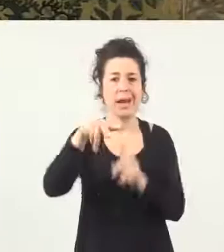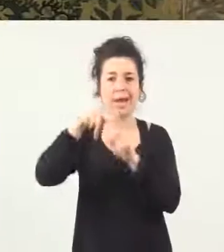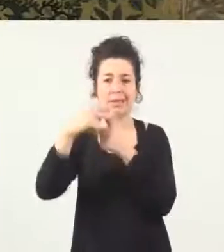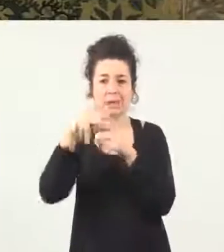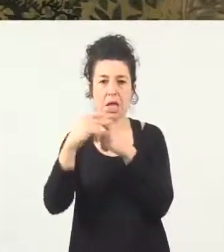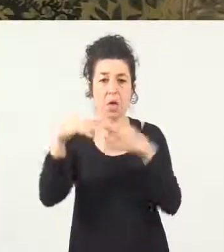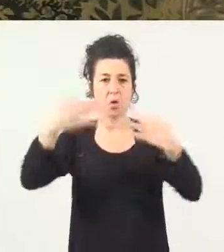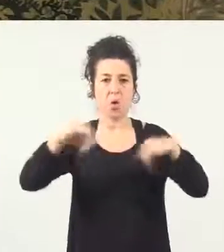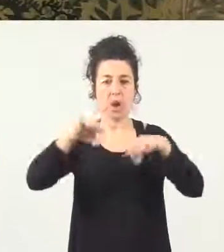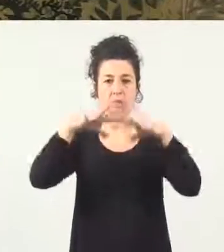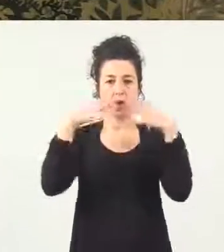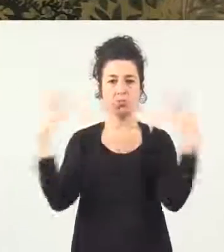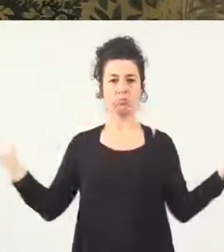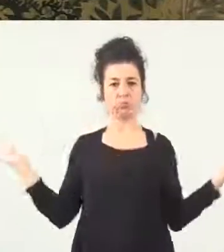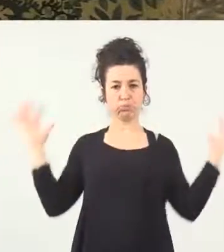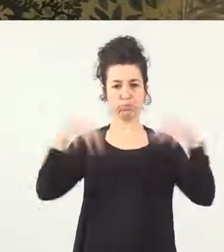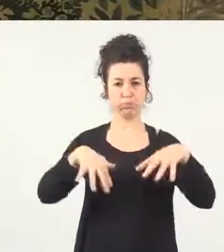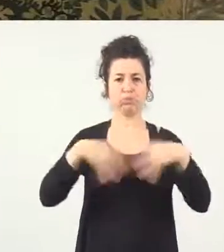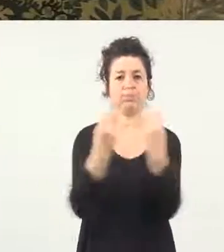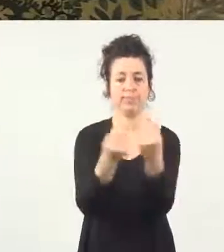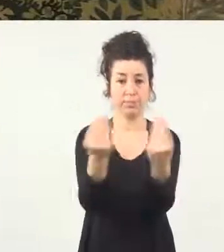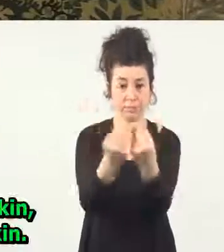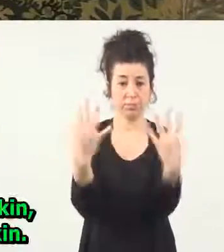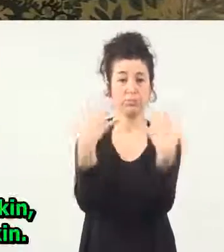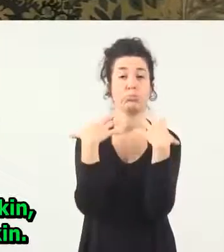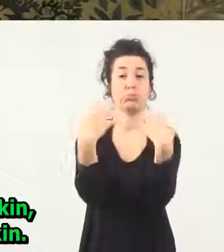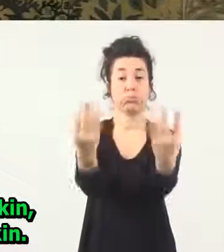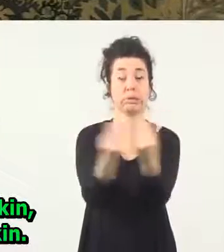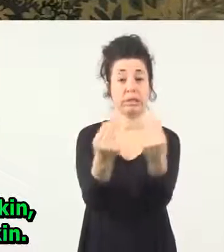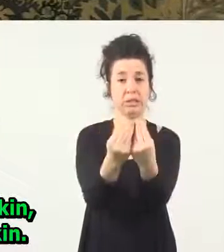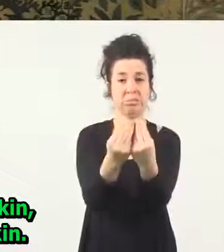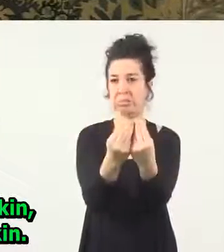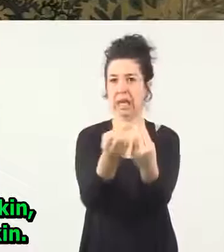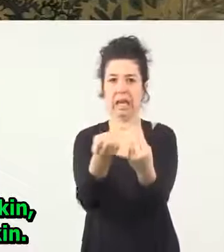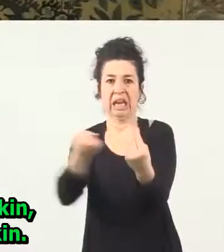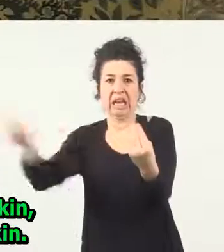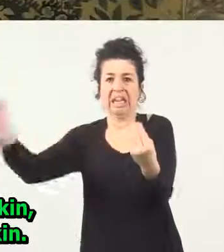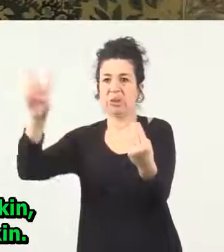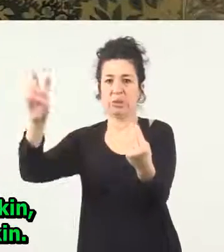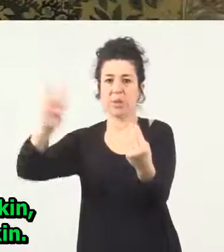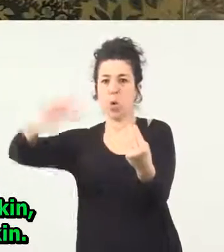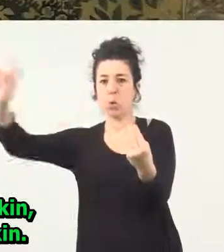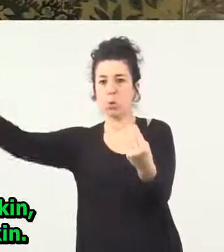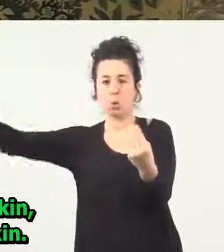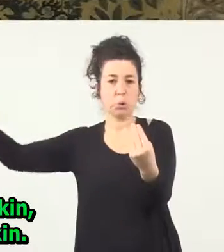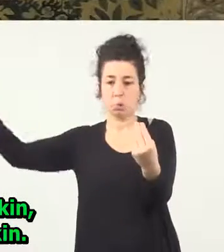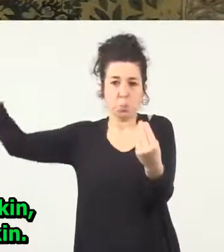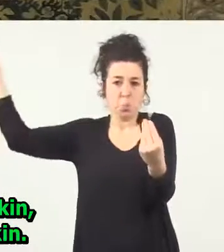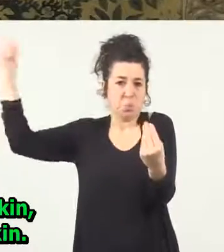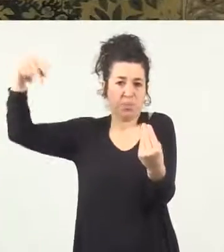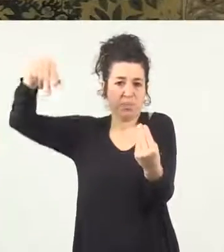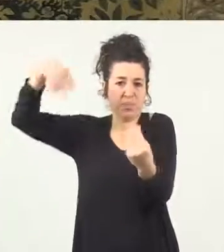normalean betetzen zaizu edo jende asko etortzen da, ezta? Hori ez da gertatzen bez, beste itzaldiekin, beste tailerrekin,